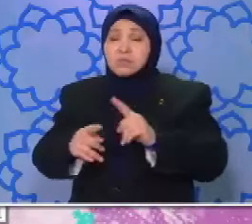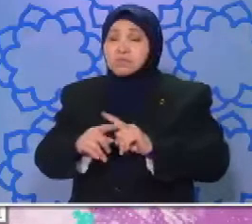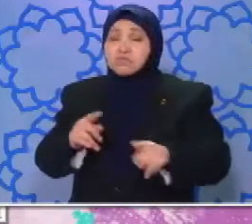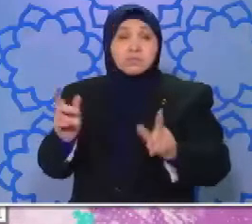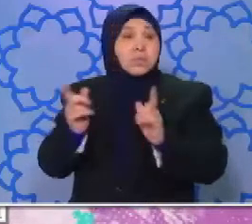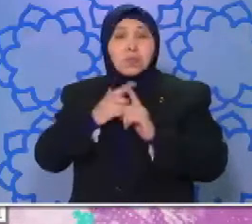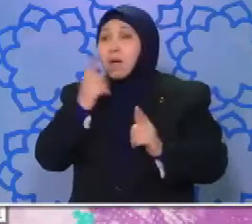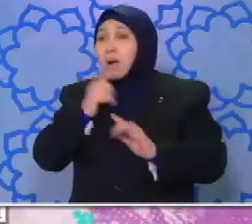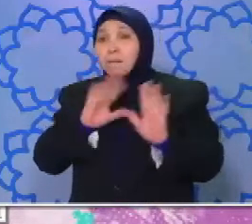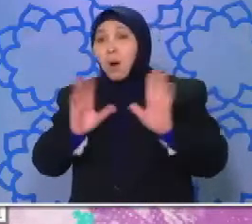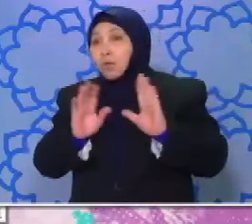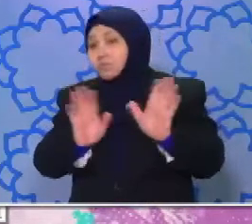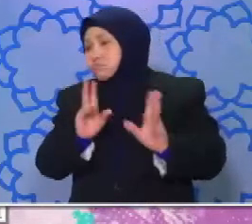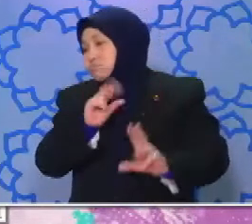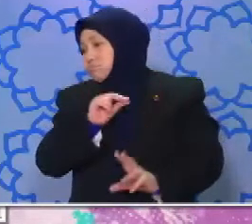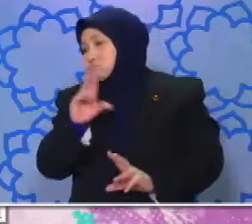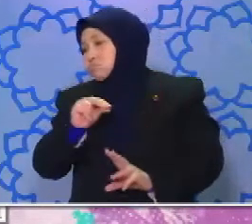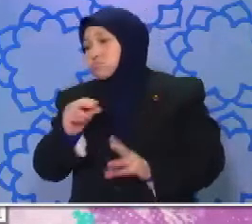استطعما